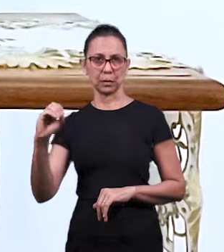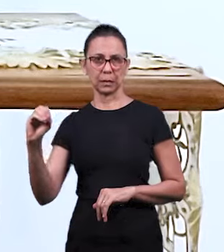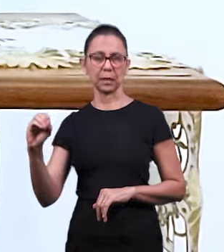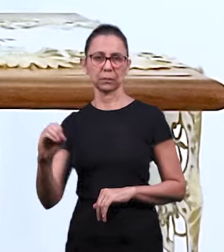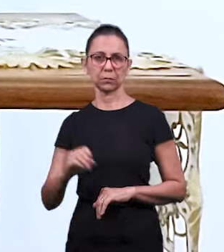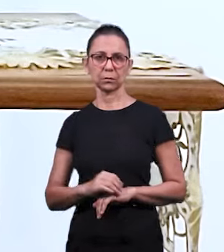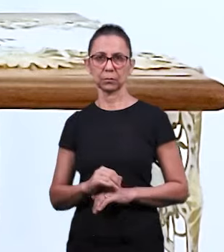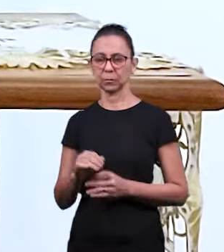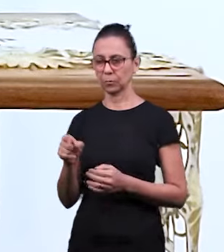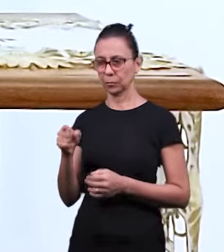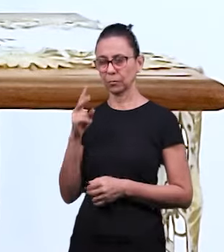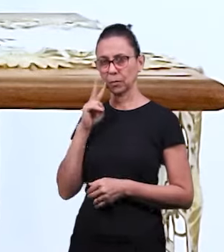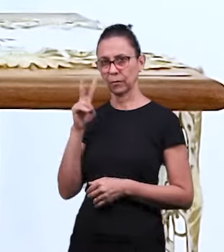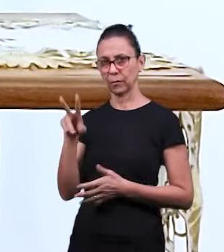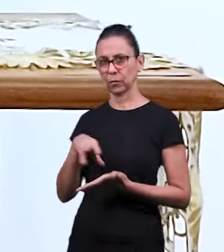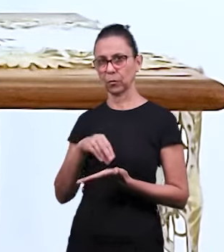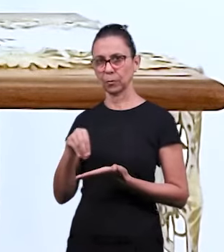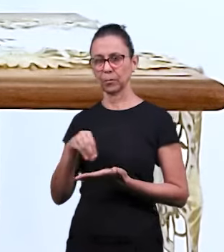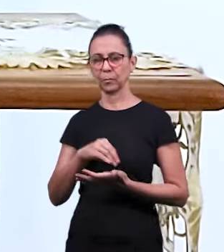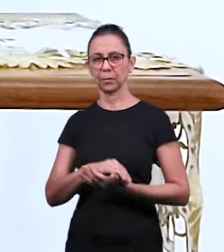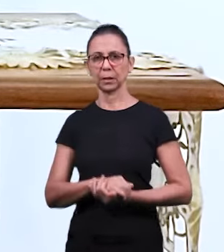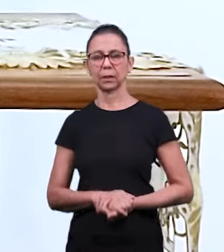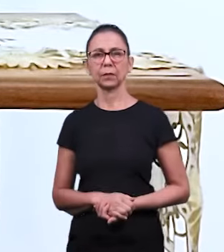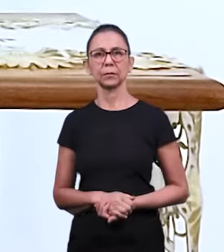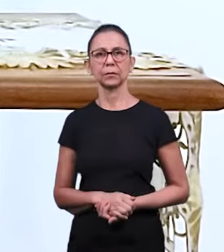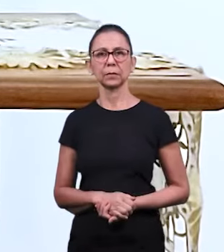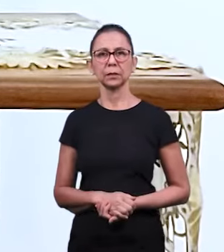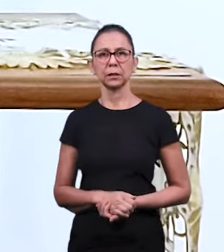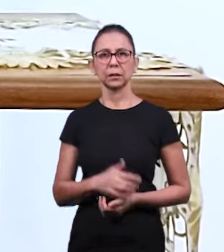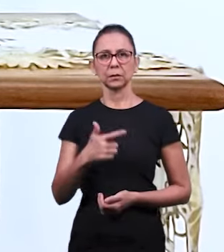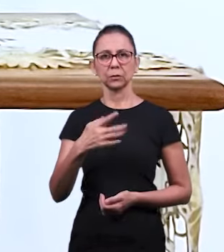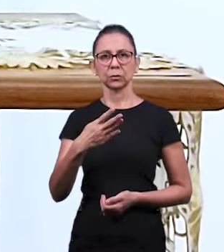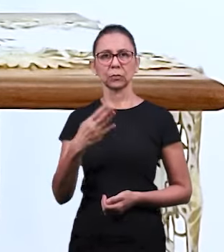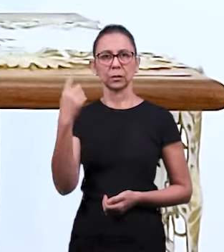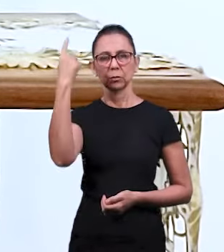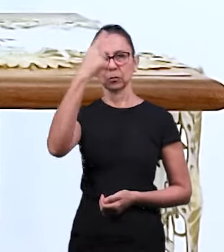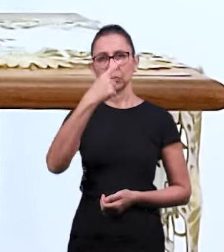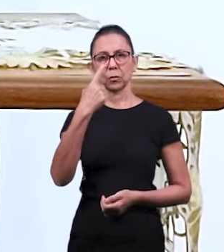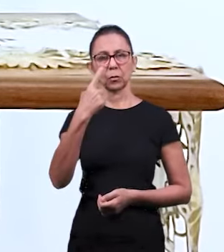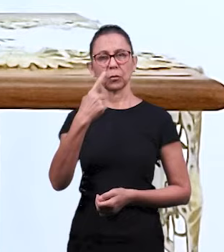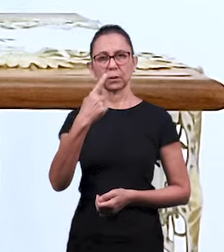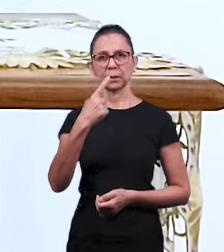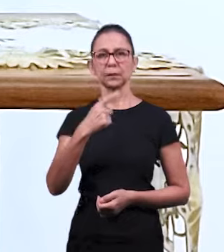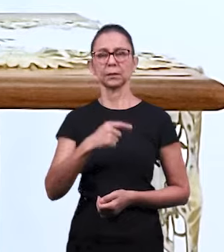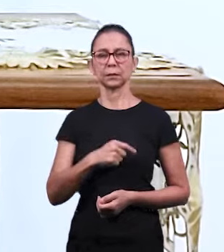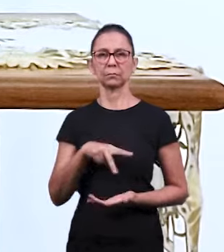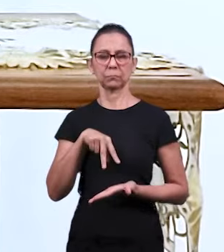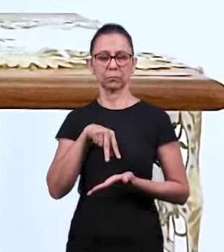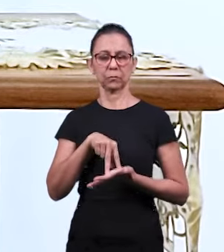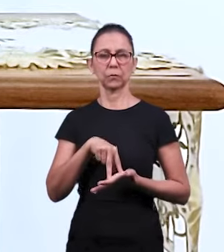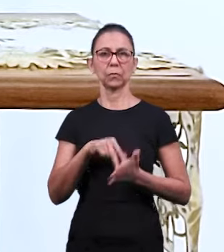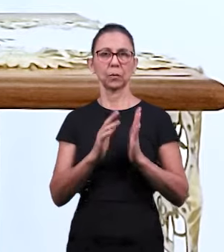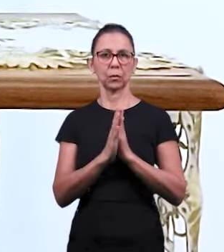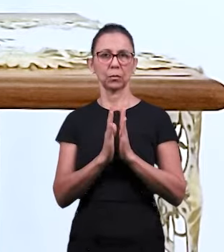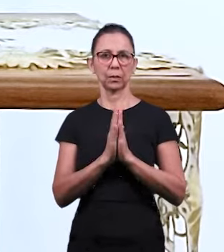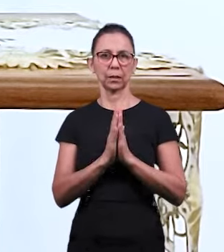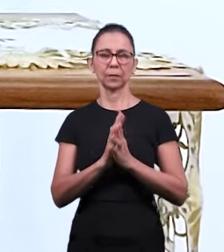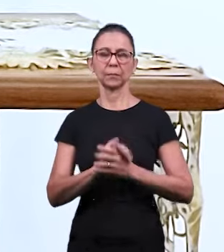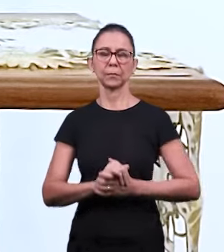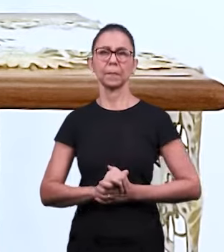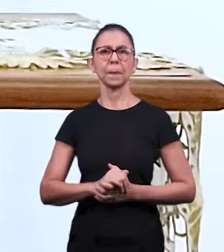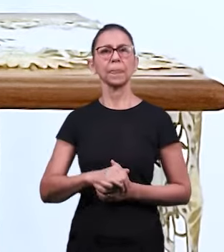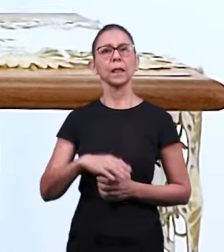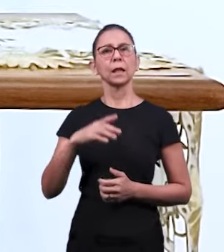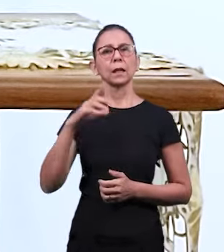и там есть информация на нашем сайте о наших богослужениях. У Бога есть благословение, всегда есть